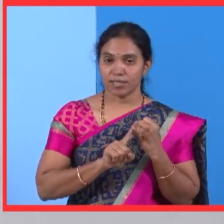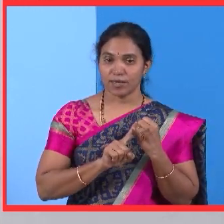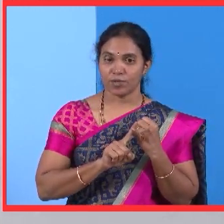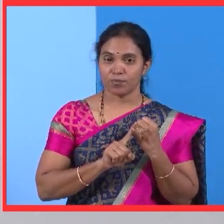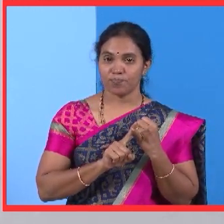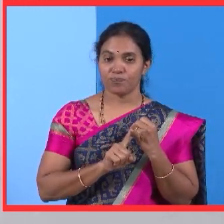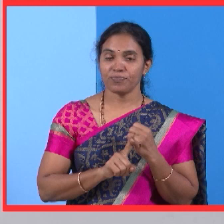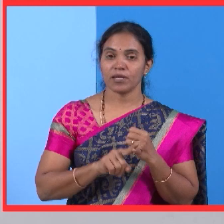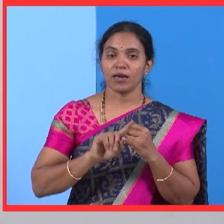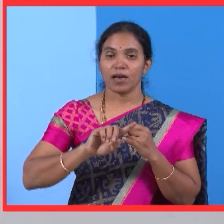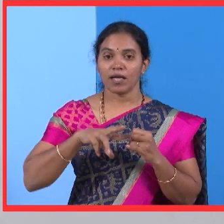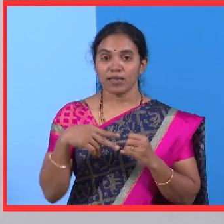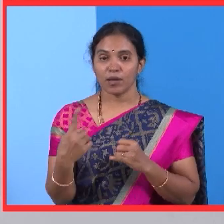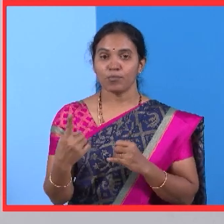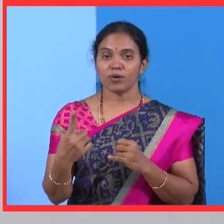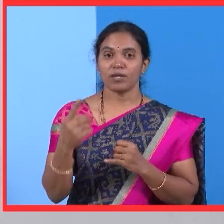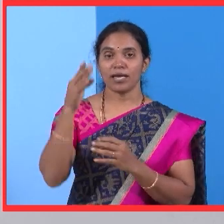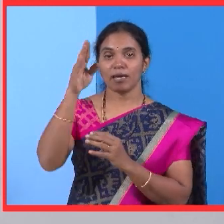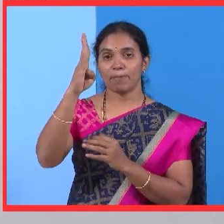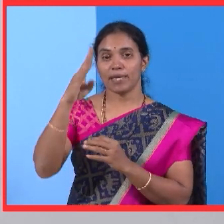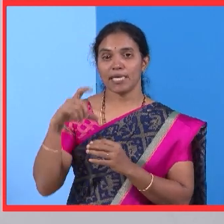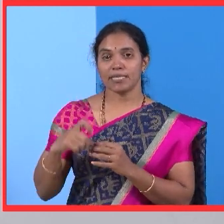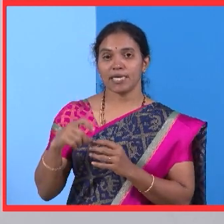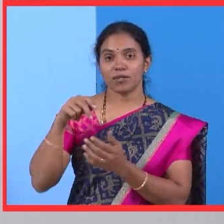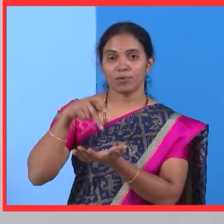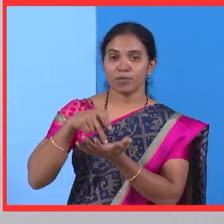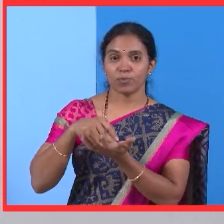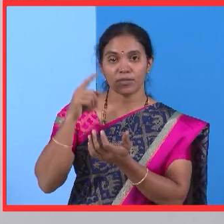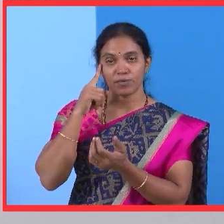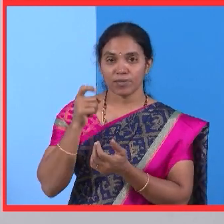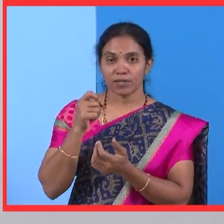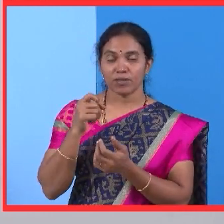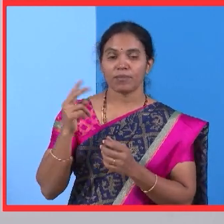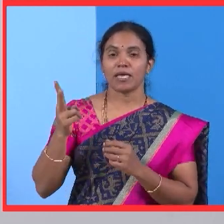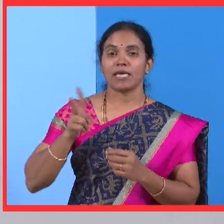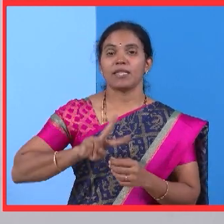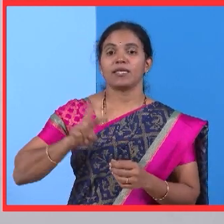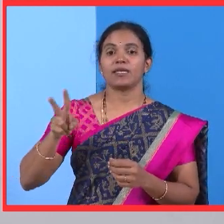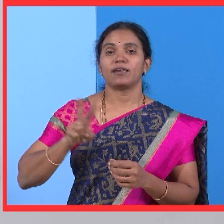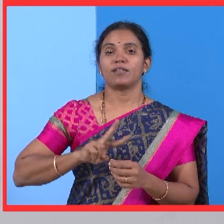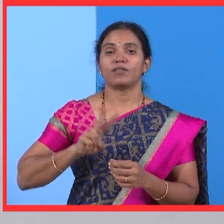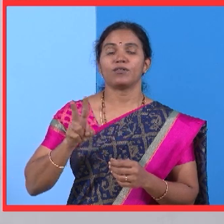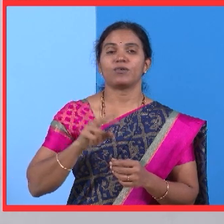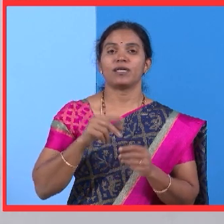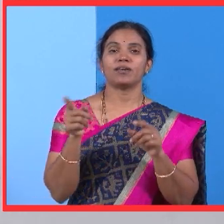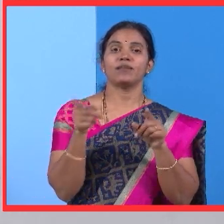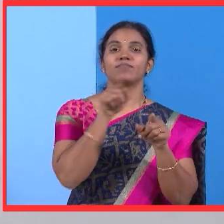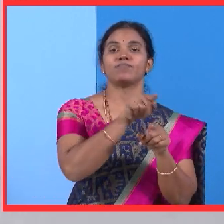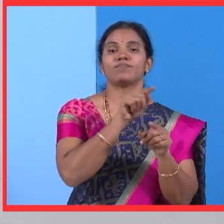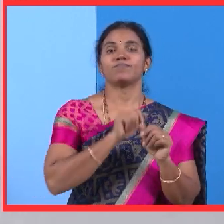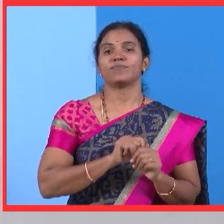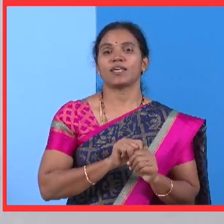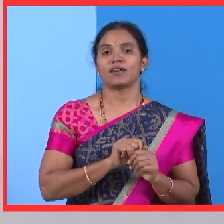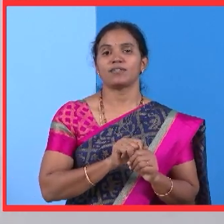எம் என்ற புள்ளியினுடைய எக்ஸாய தொலைவு ஏ மற்றும் சி, ஏ